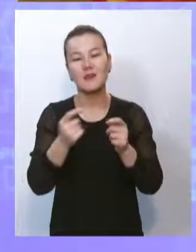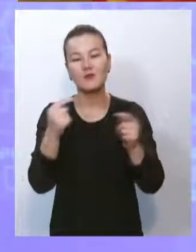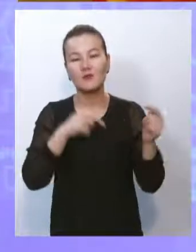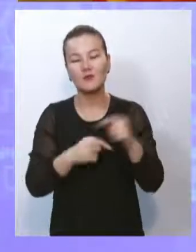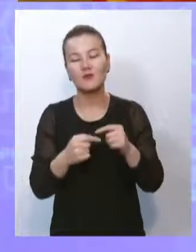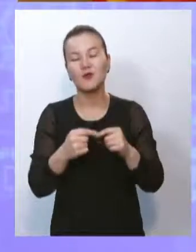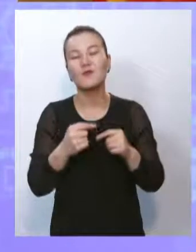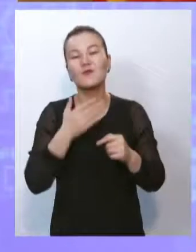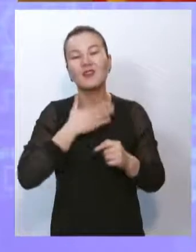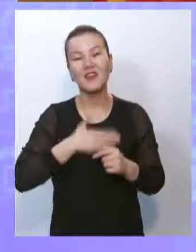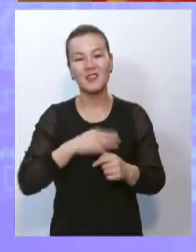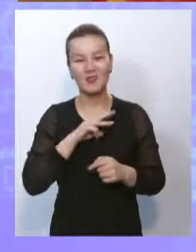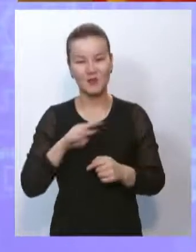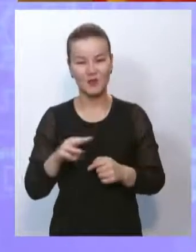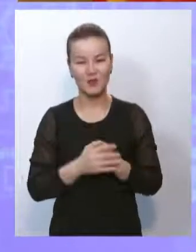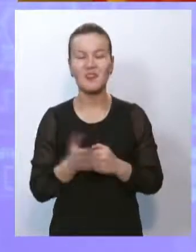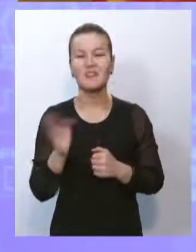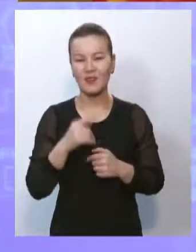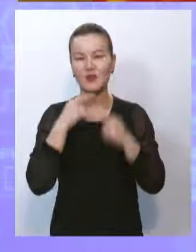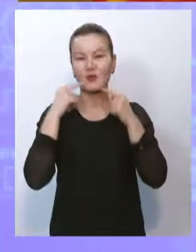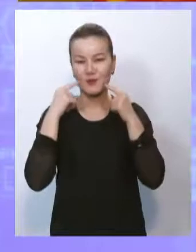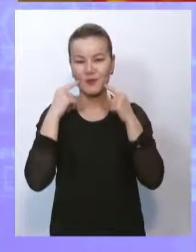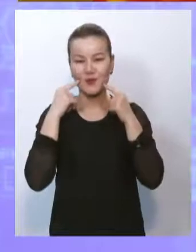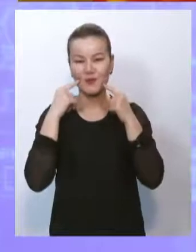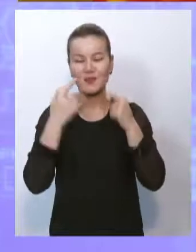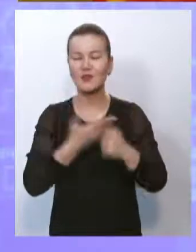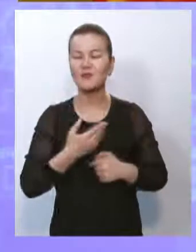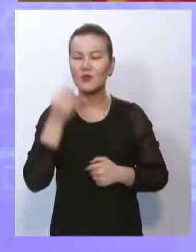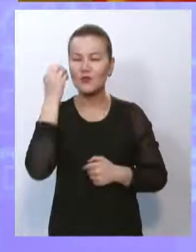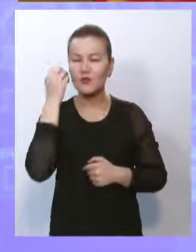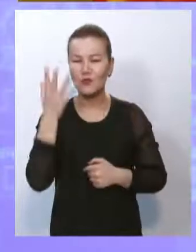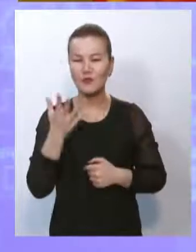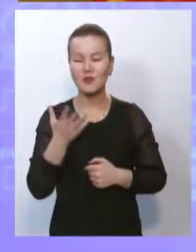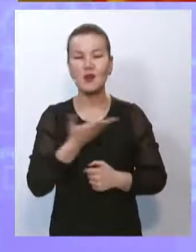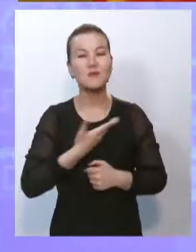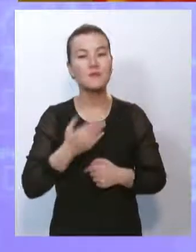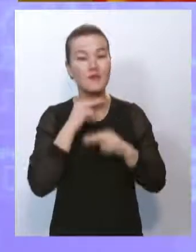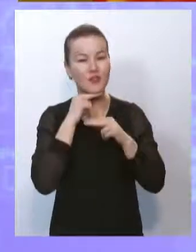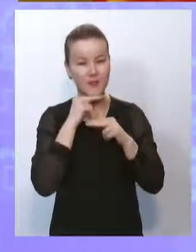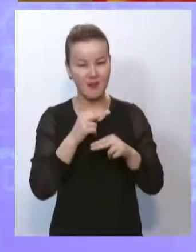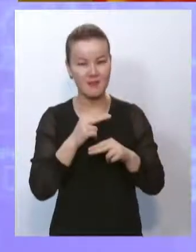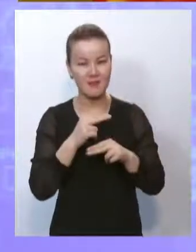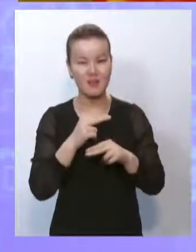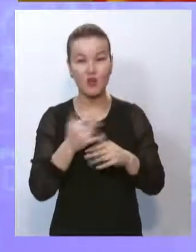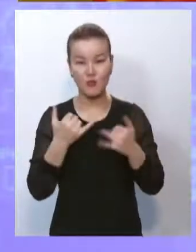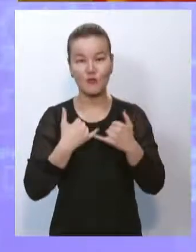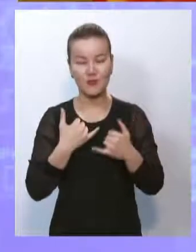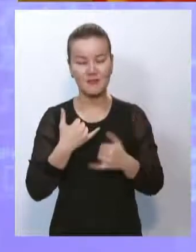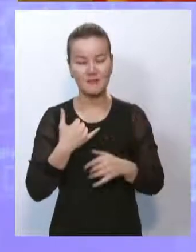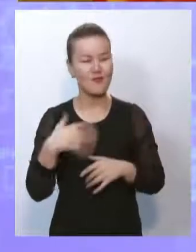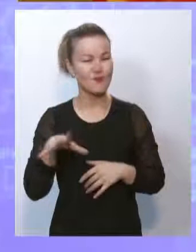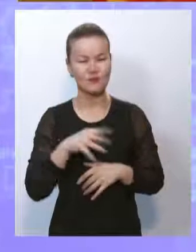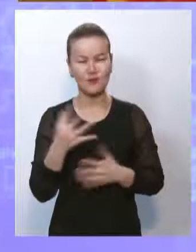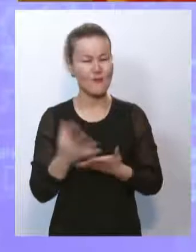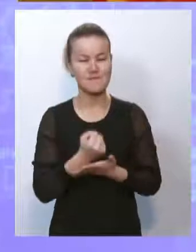минуты давайте улыбнемся мы умные мы внимательны у нас все